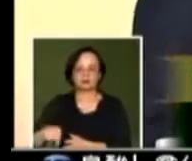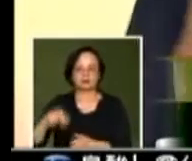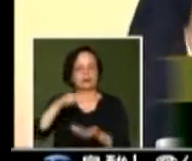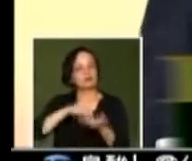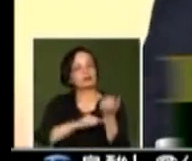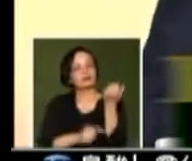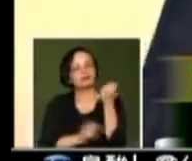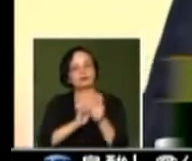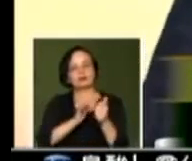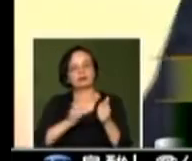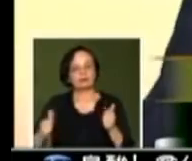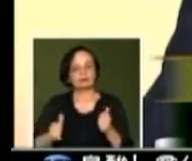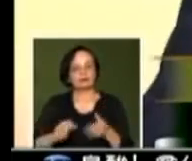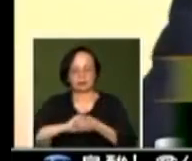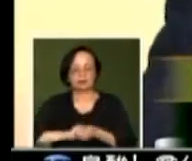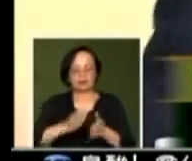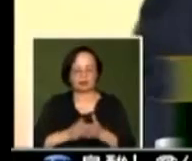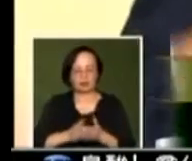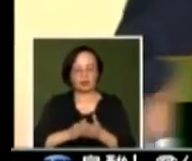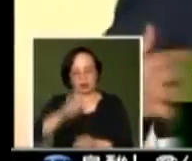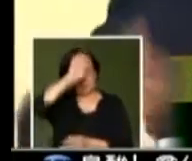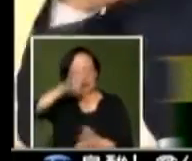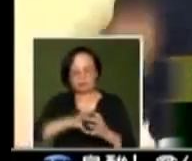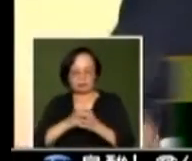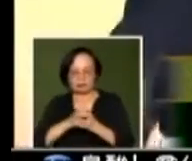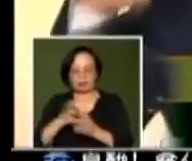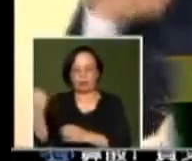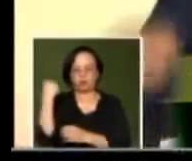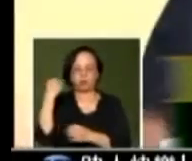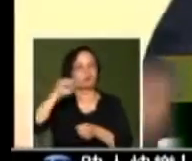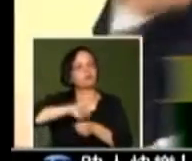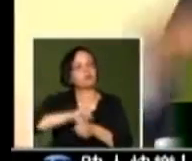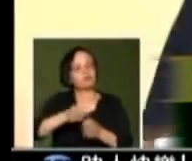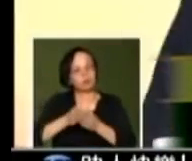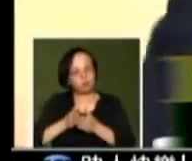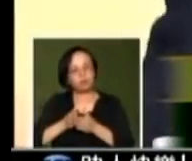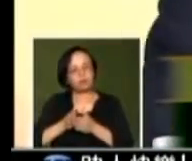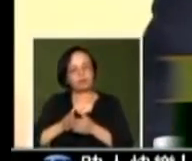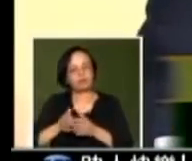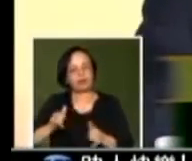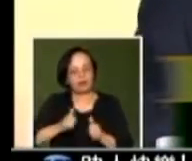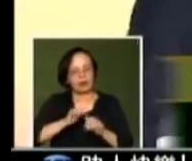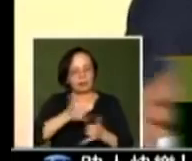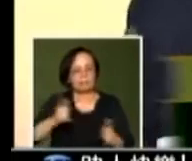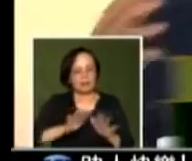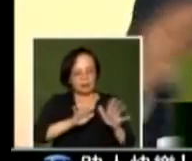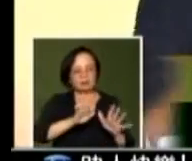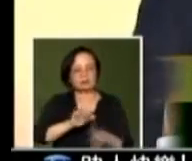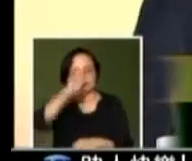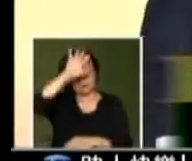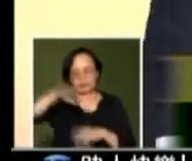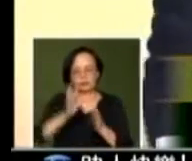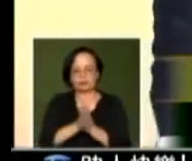个咱要有党团的力量更加加强，所以要用民进党的智库、民进党的政策委、民进党要结合社会